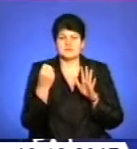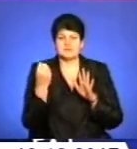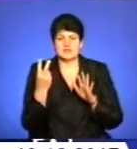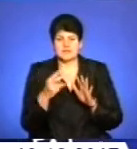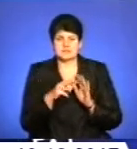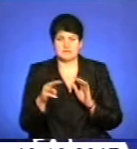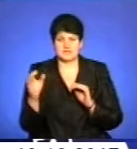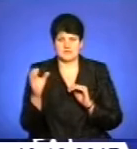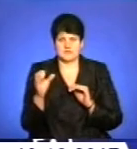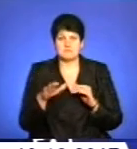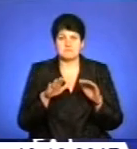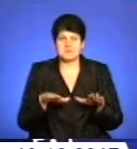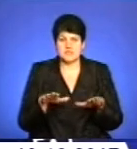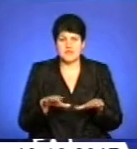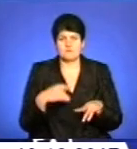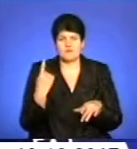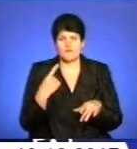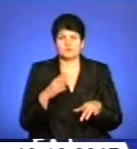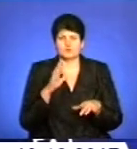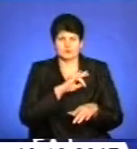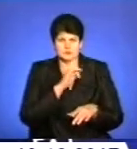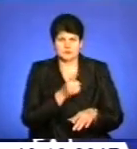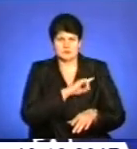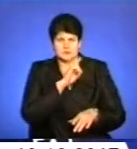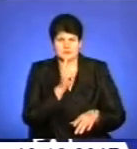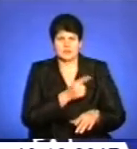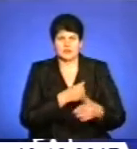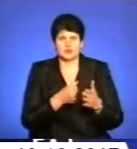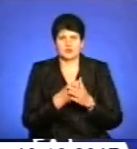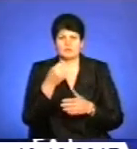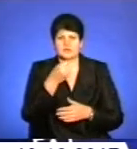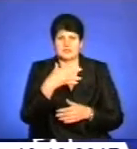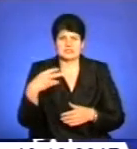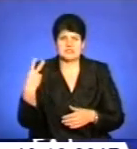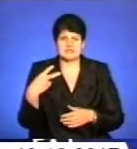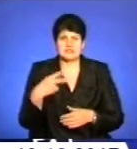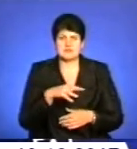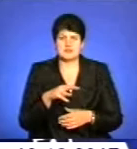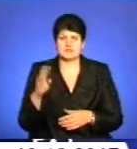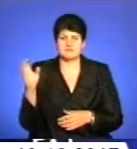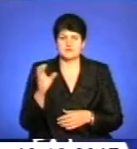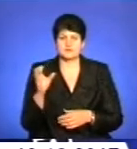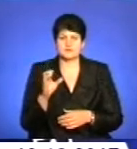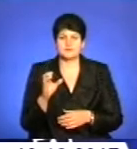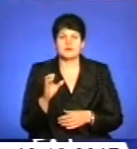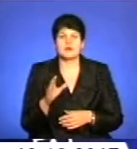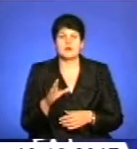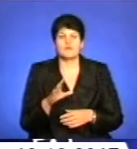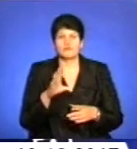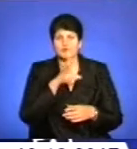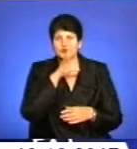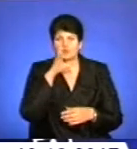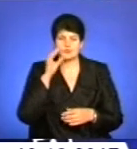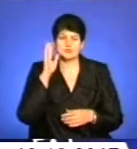за секунду. Місцями по області посилюватиметься він до 15-20 метрів за секунду. Температура повітря